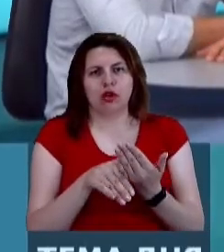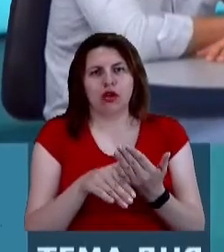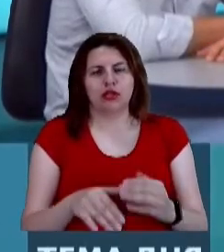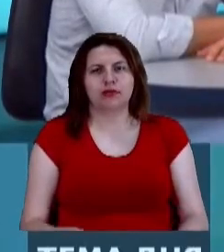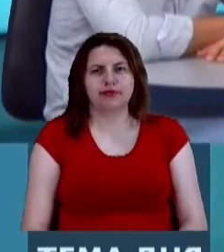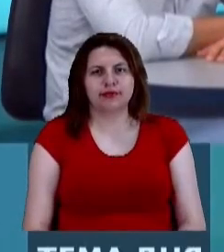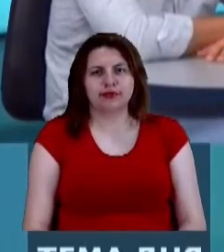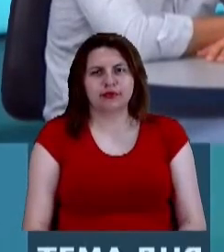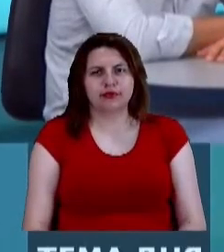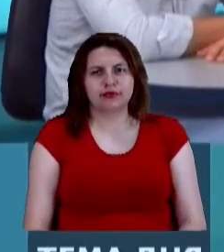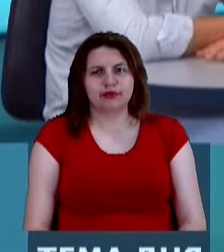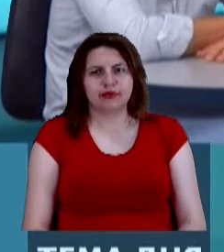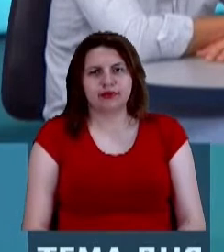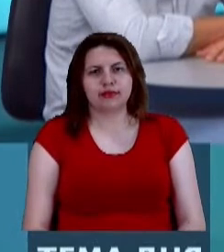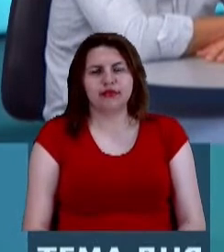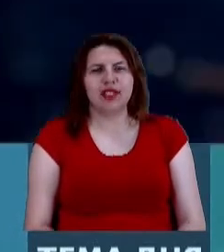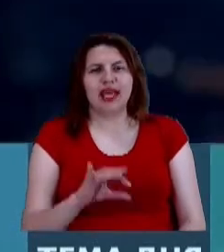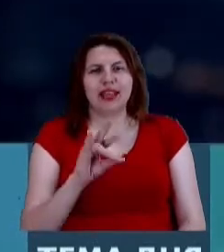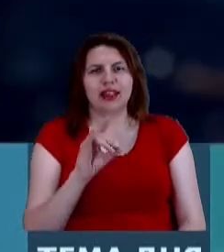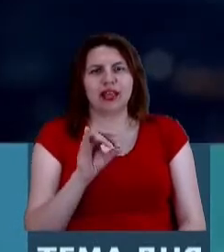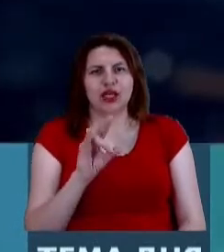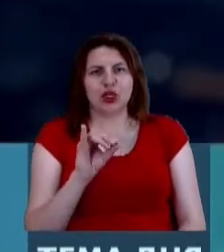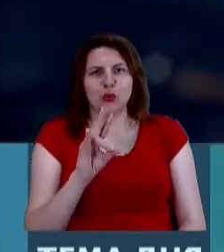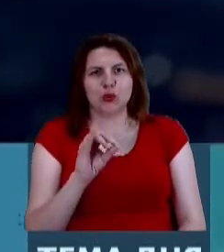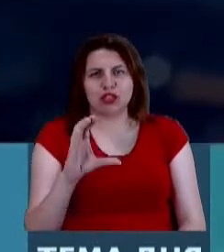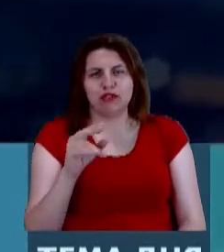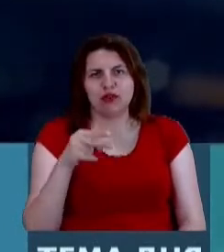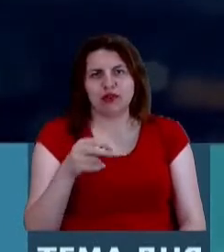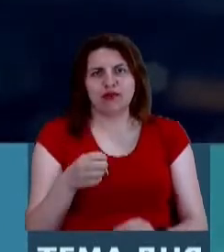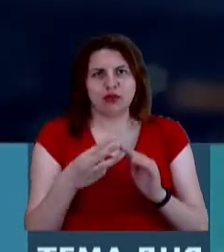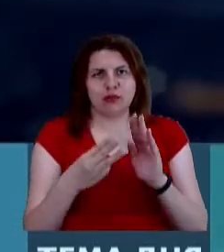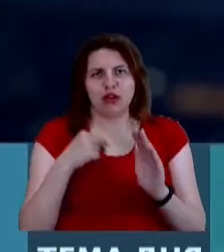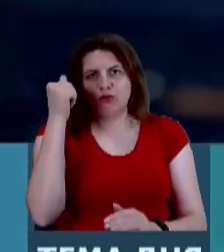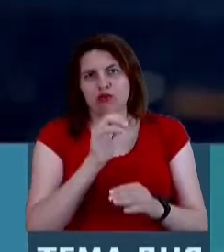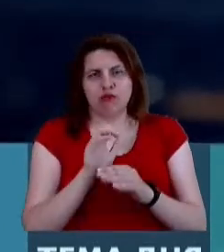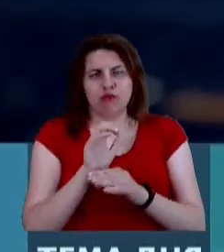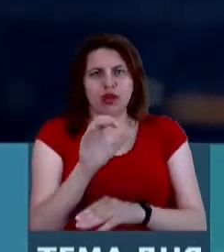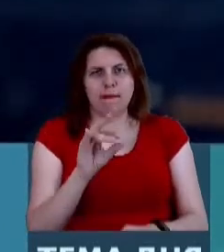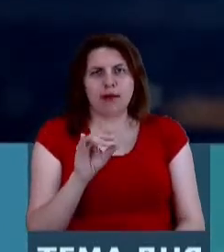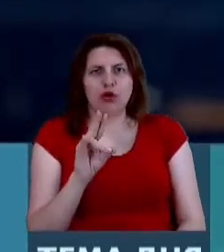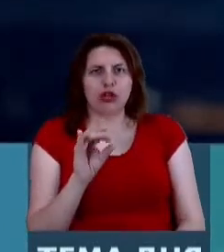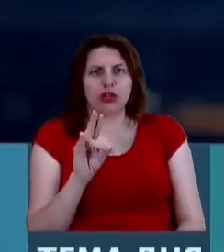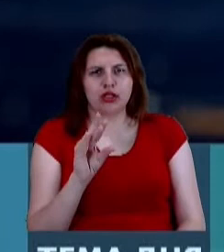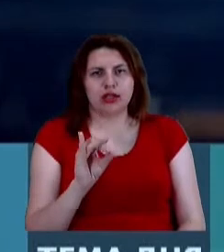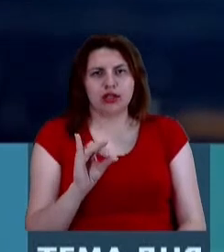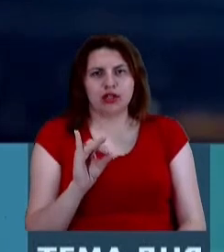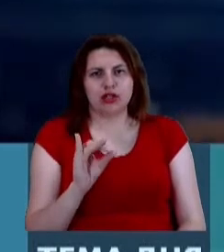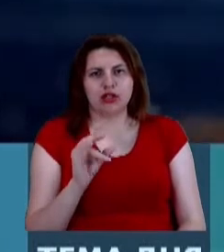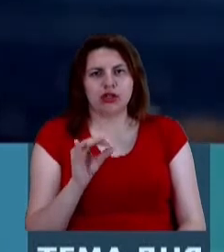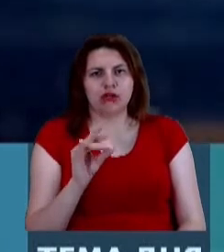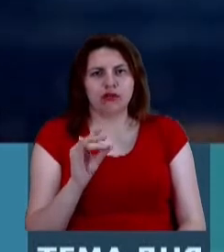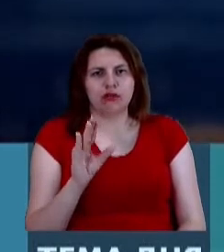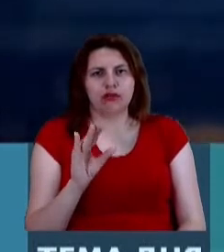Катерино, дивіться, Інтерньюз у 2018 році видав посібник «Приборкати гідрові» називається, і в ньому експерти радять